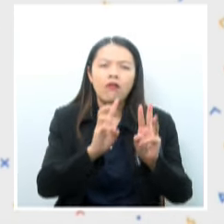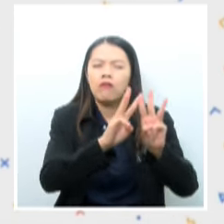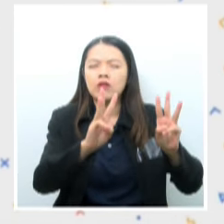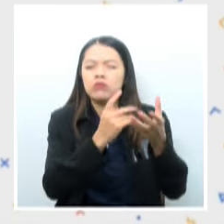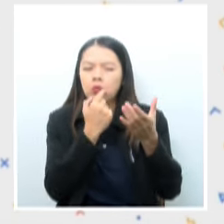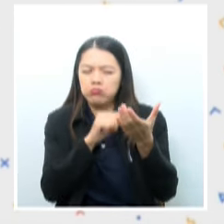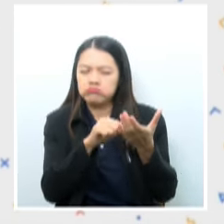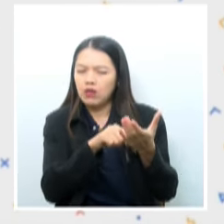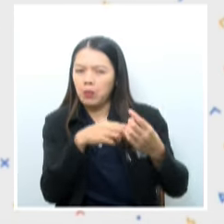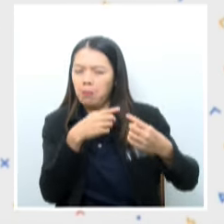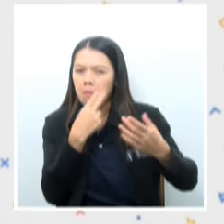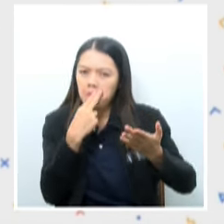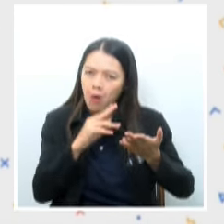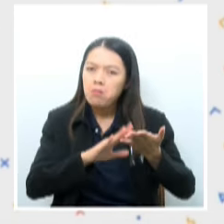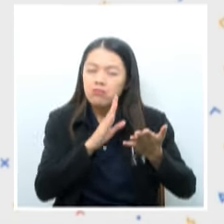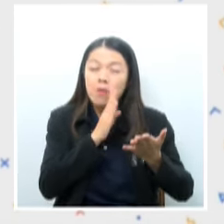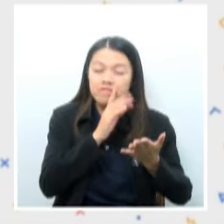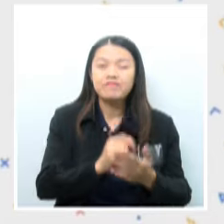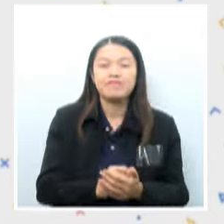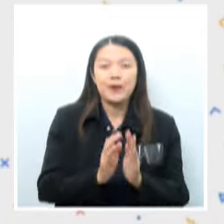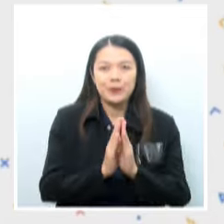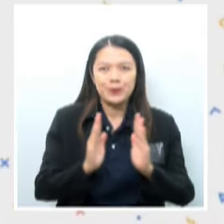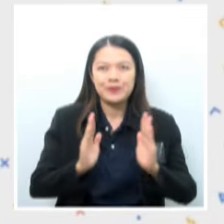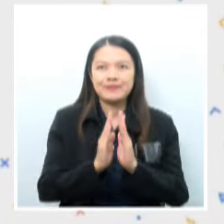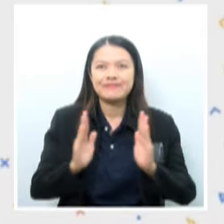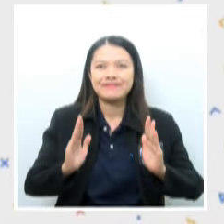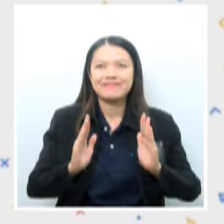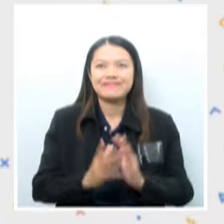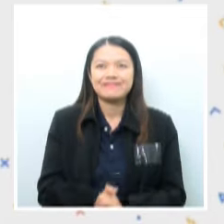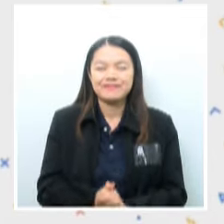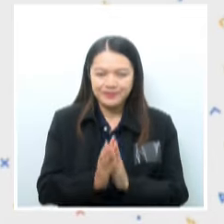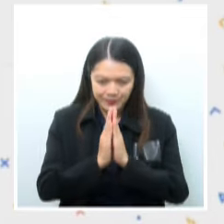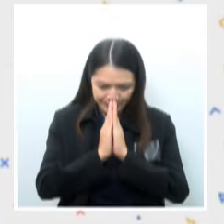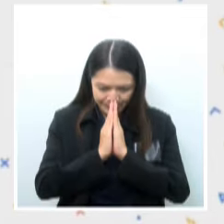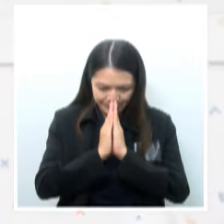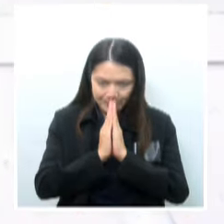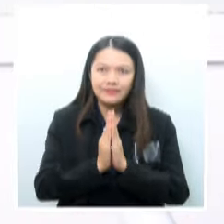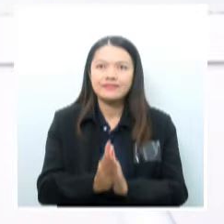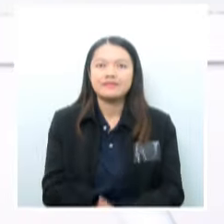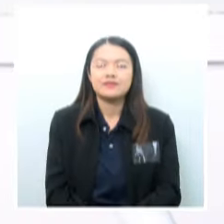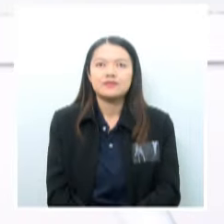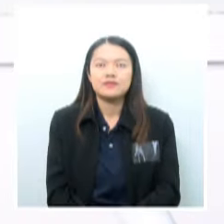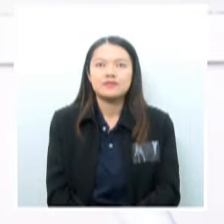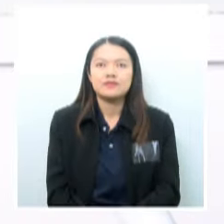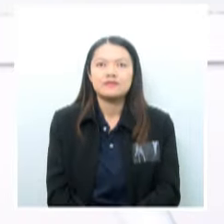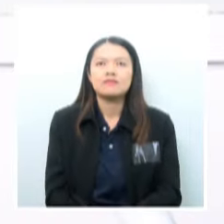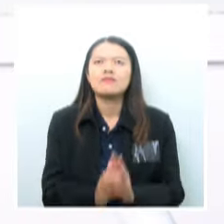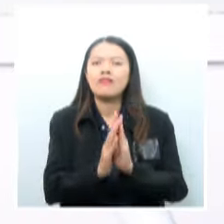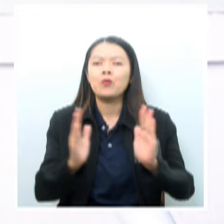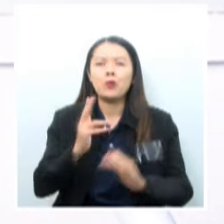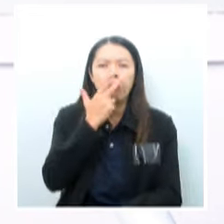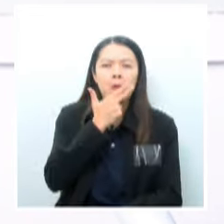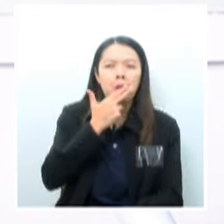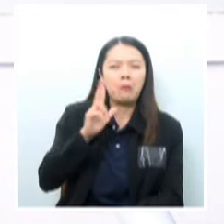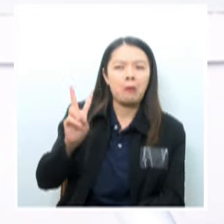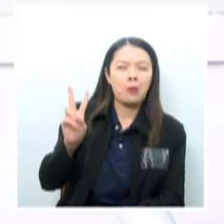ท์ต่างๆนะครับขอบคุณครับ สวัสดีครับ สวัสดีครับ คุณหนุ่มหล่อทั้งสองท่านเลยนะ